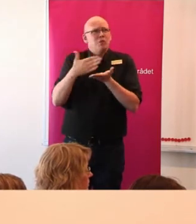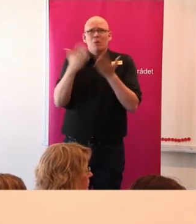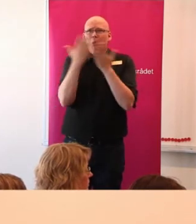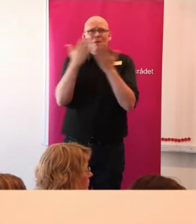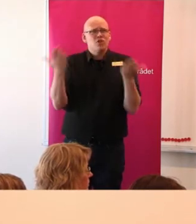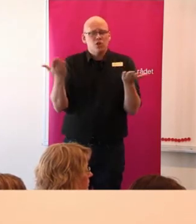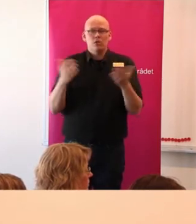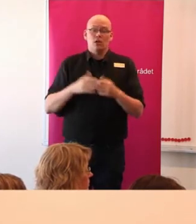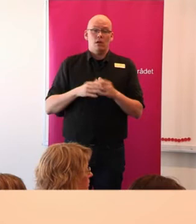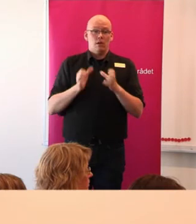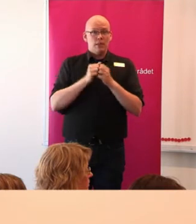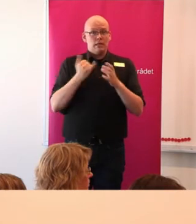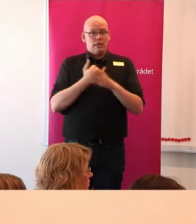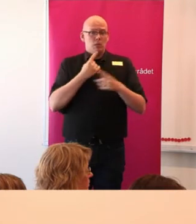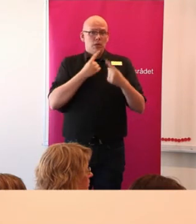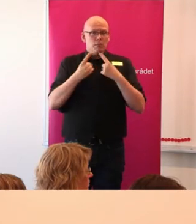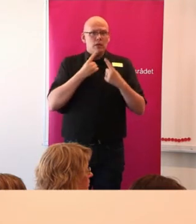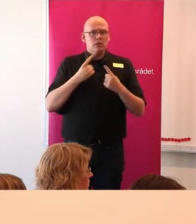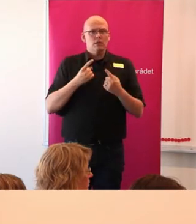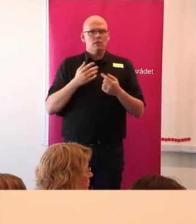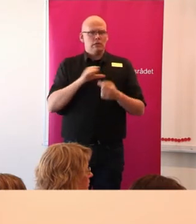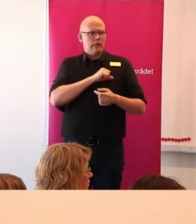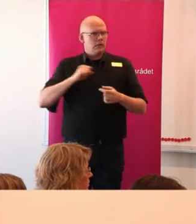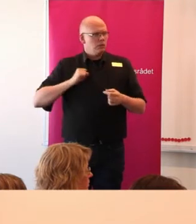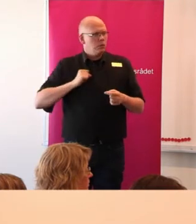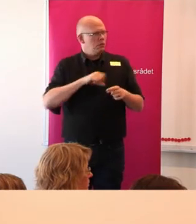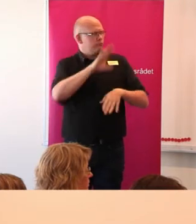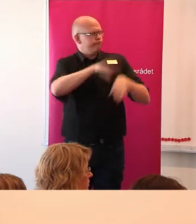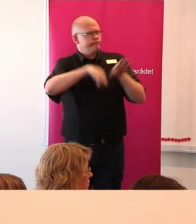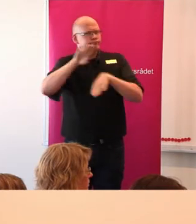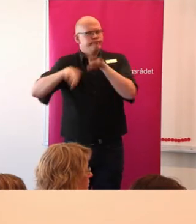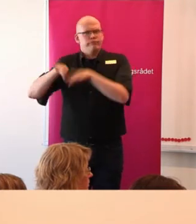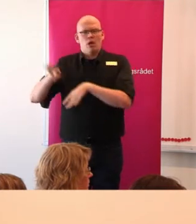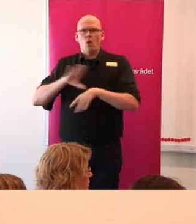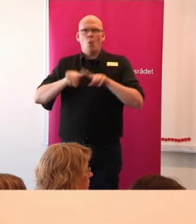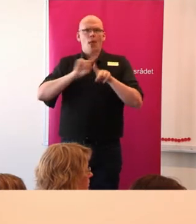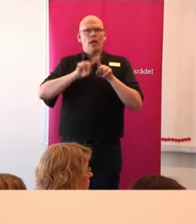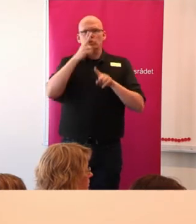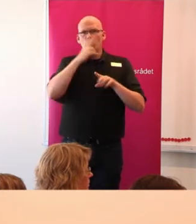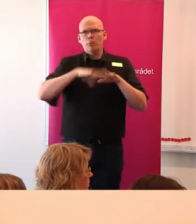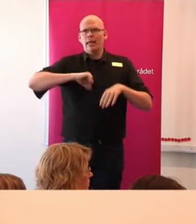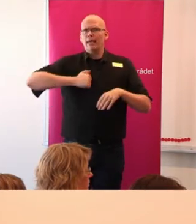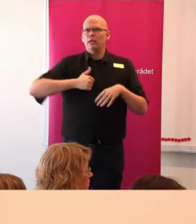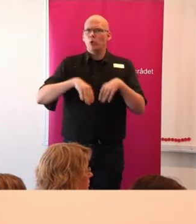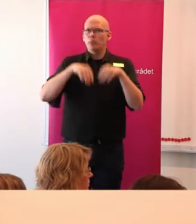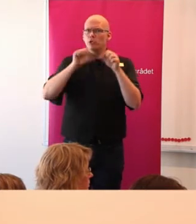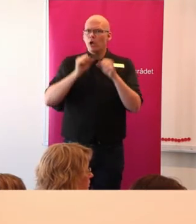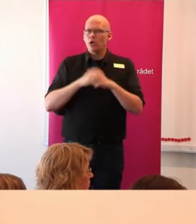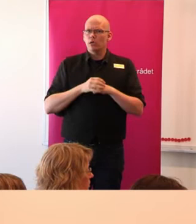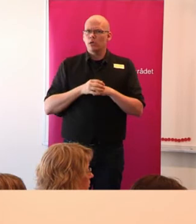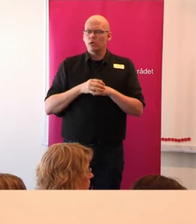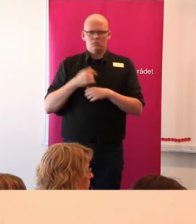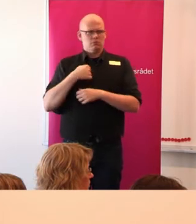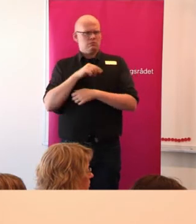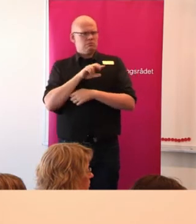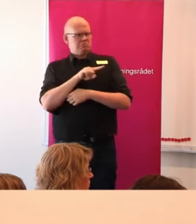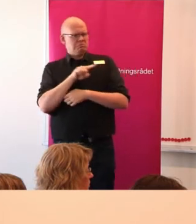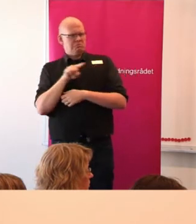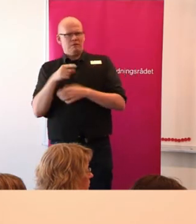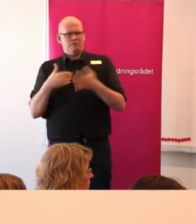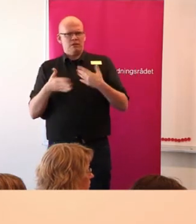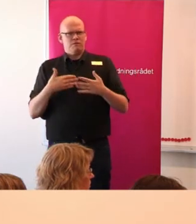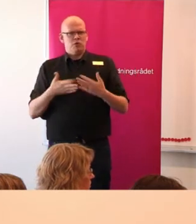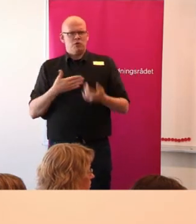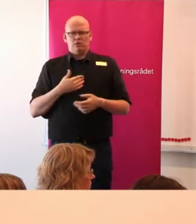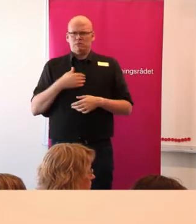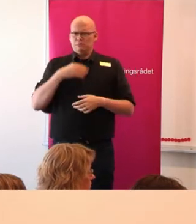debatten så var det väldigt spretigt bland rektorerna hur man såg på sitt uppdrag. Och det gjorde mig lite bekymrad därför att det